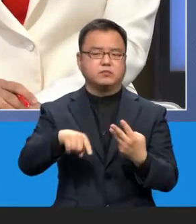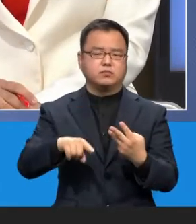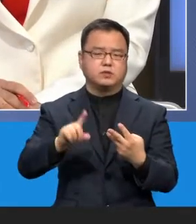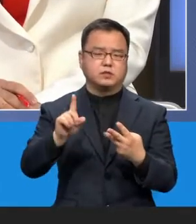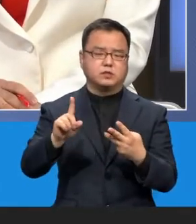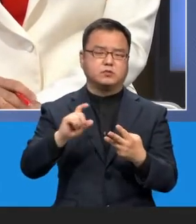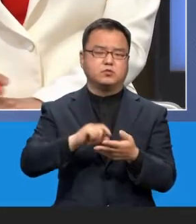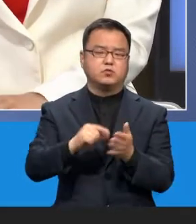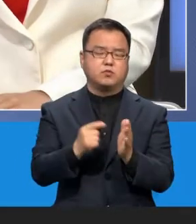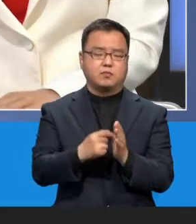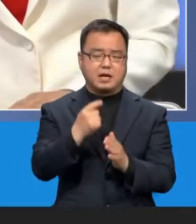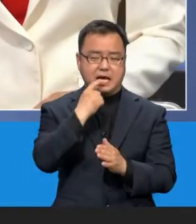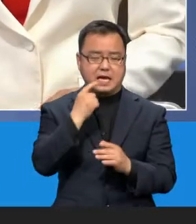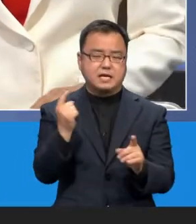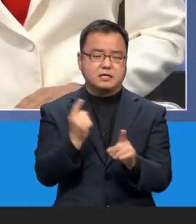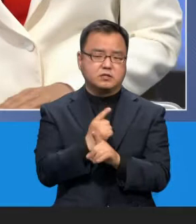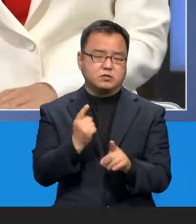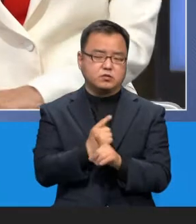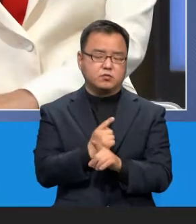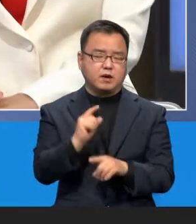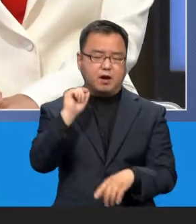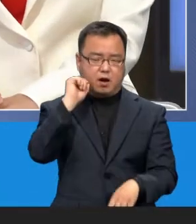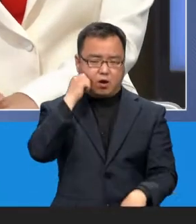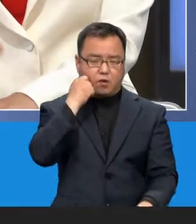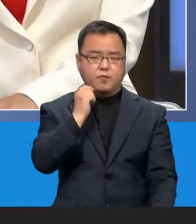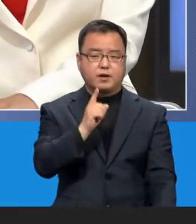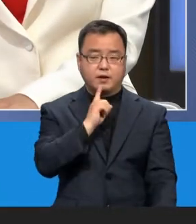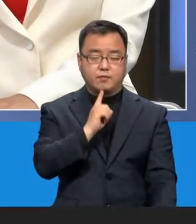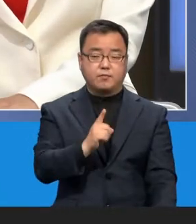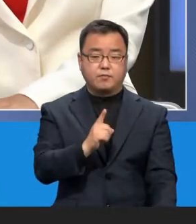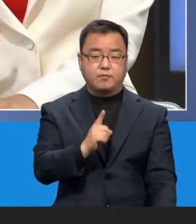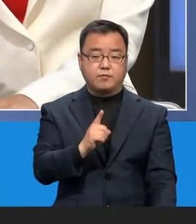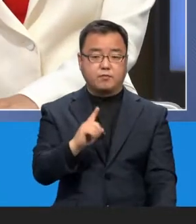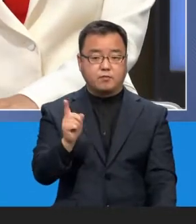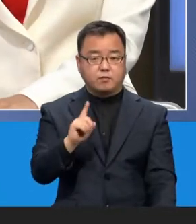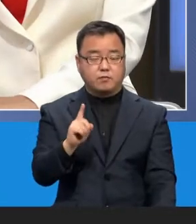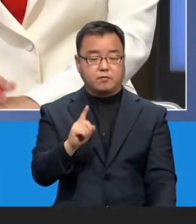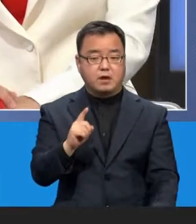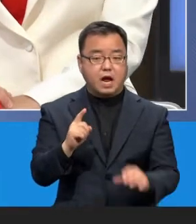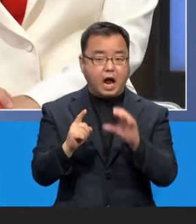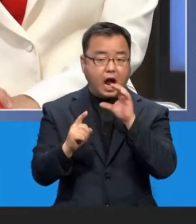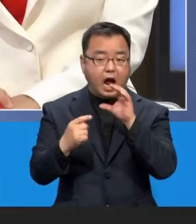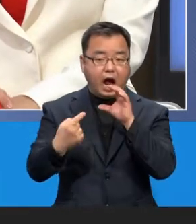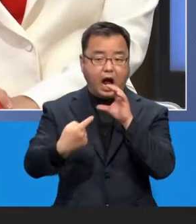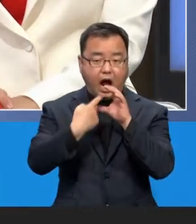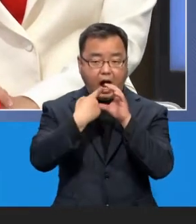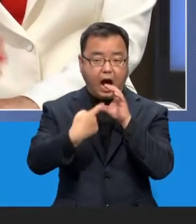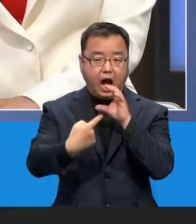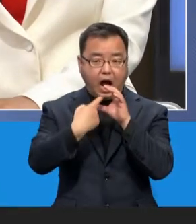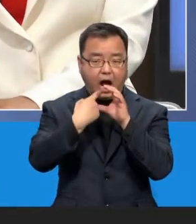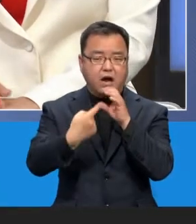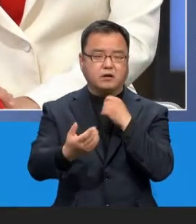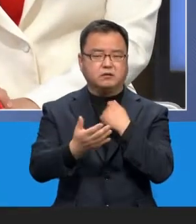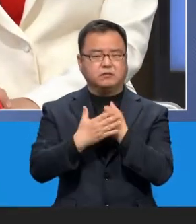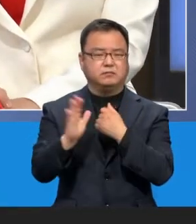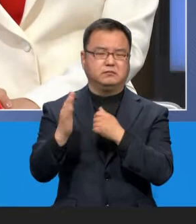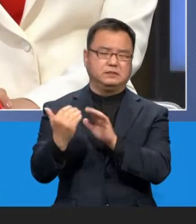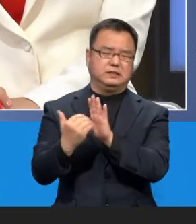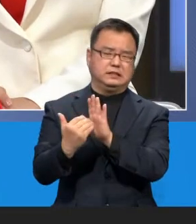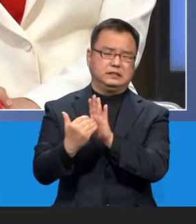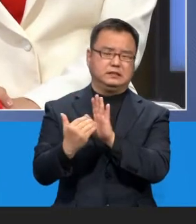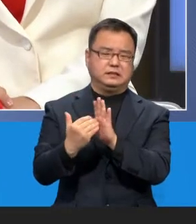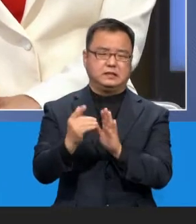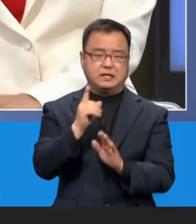치과 치료가 어렵다 고 답했습니다 4 아까 뭐 기구가 입안에 직접 들어가다 보니까 꺼려진다 이렇게 대답한 부모들도